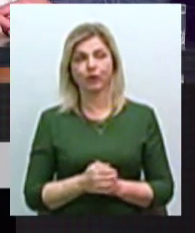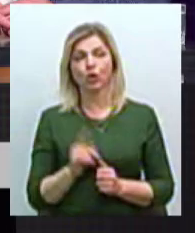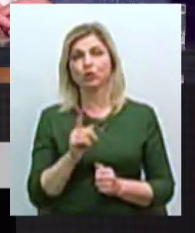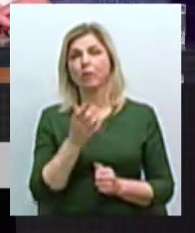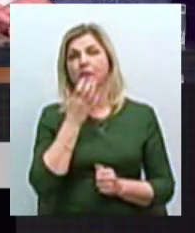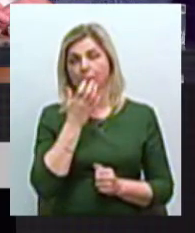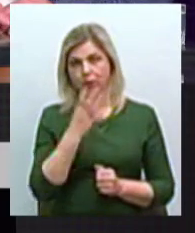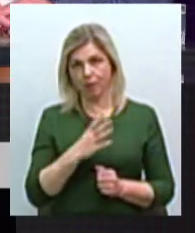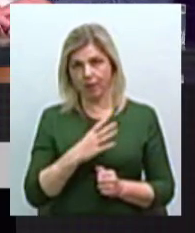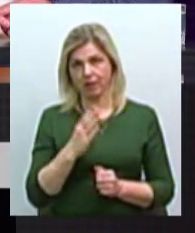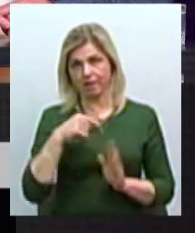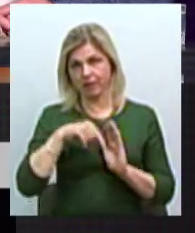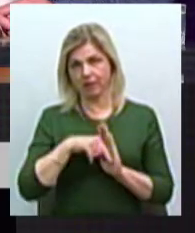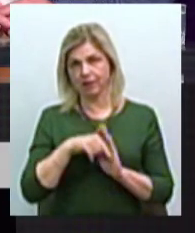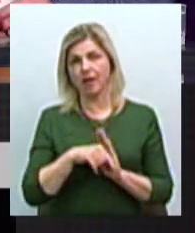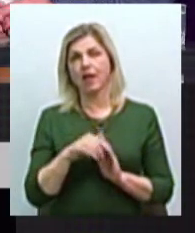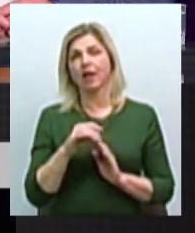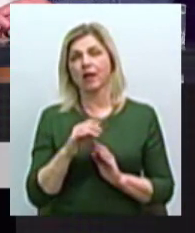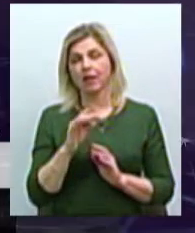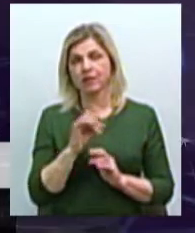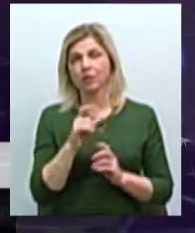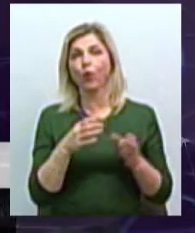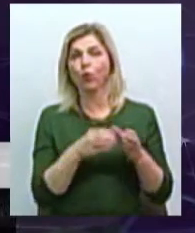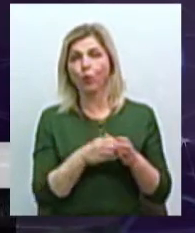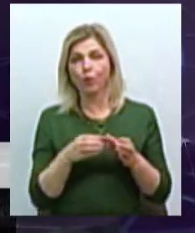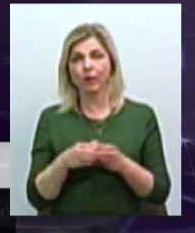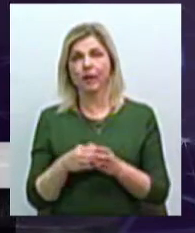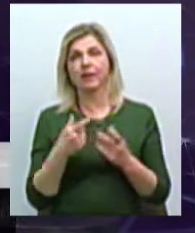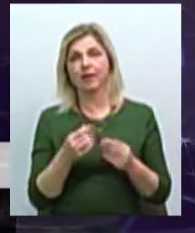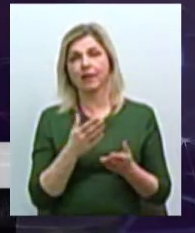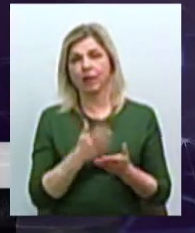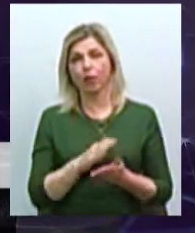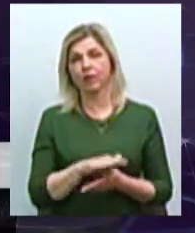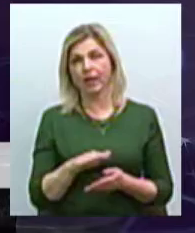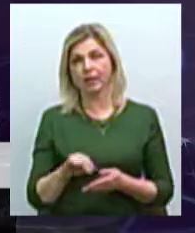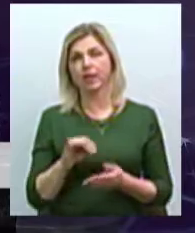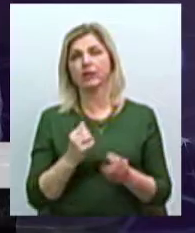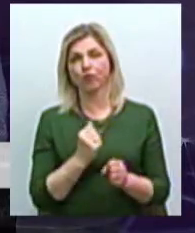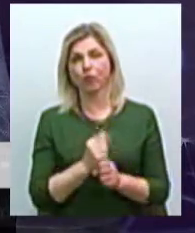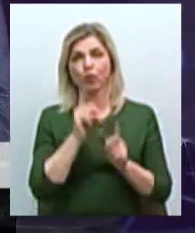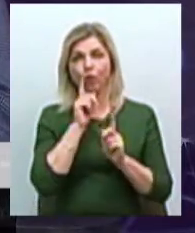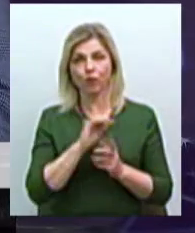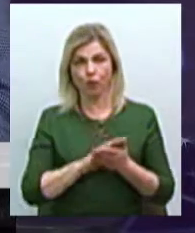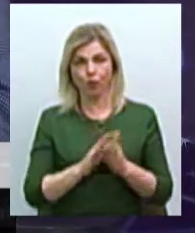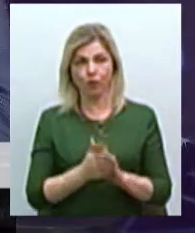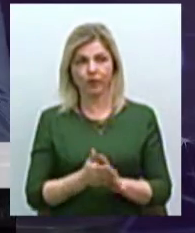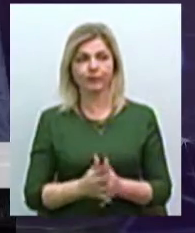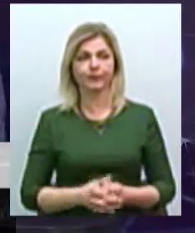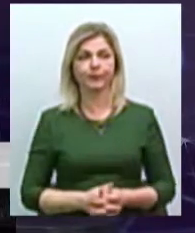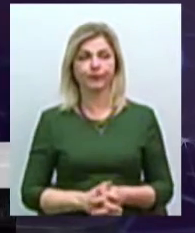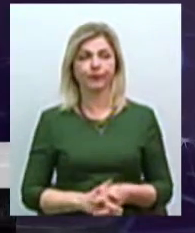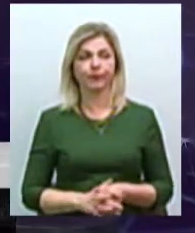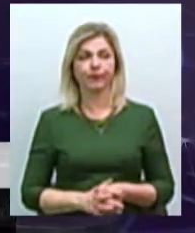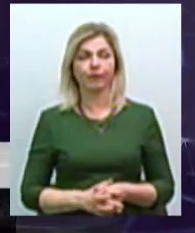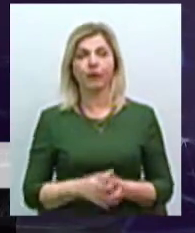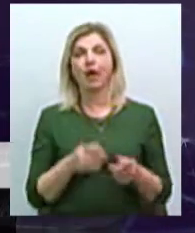тепло з дитячих помешкань, груп, в яких знаходяться діти, і створилися знову ж таки комфортні умови.